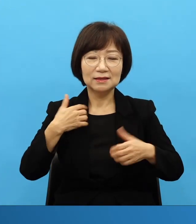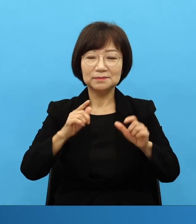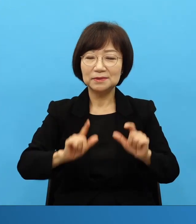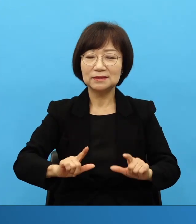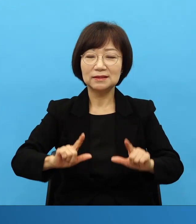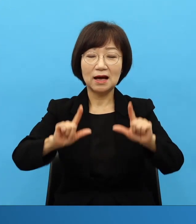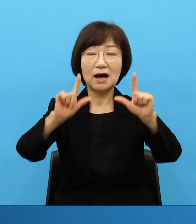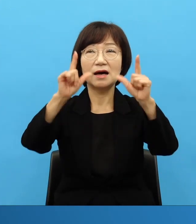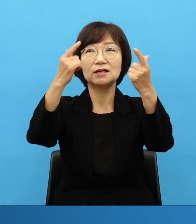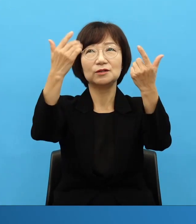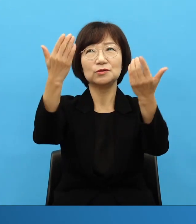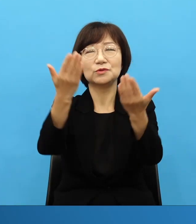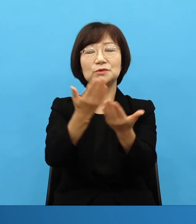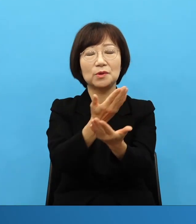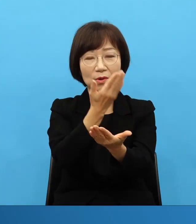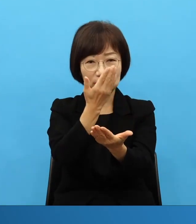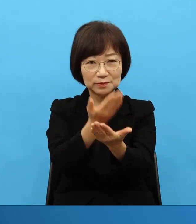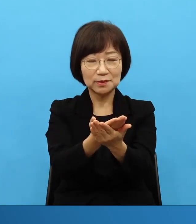기쁜 날을